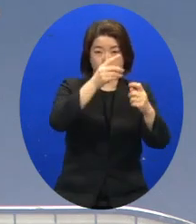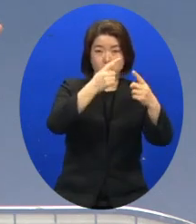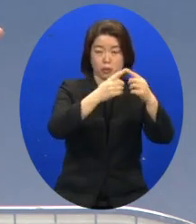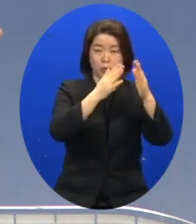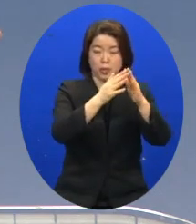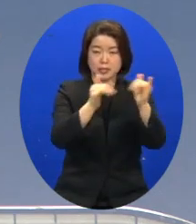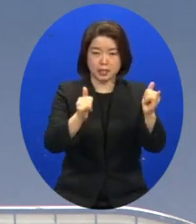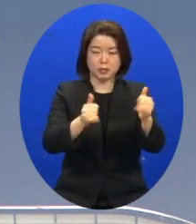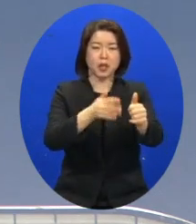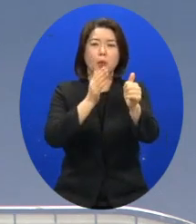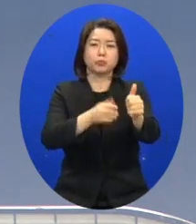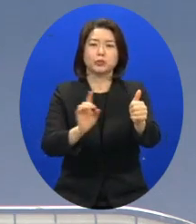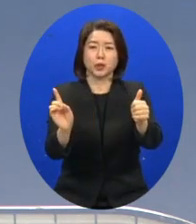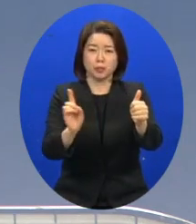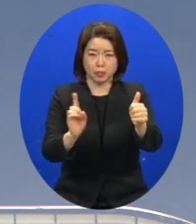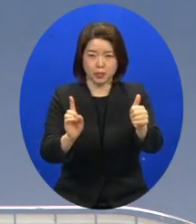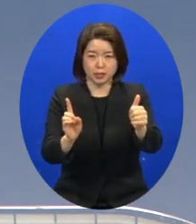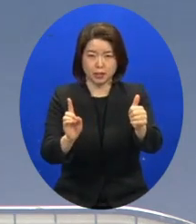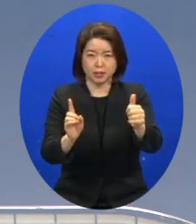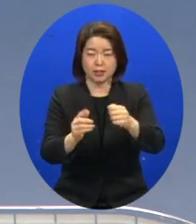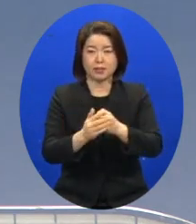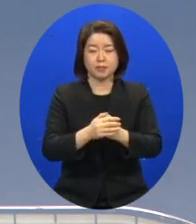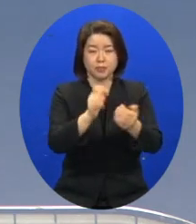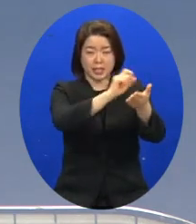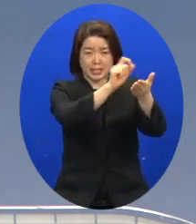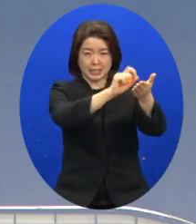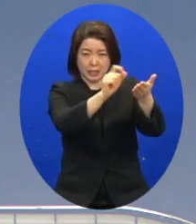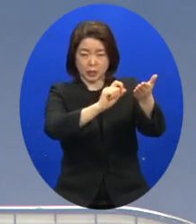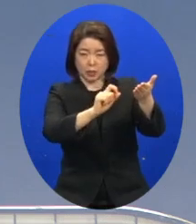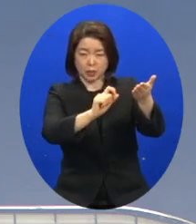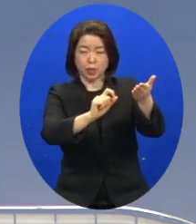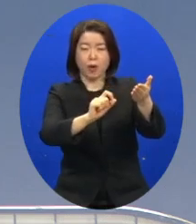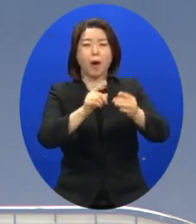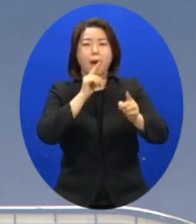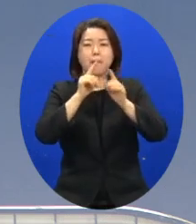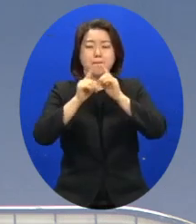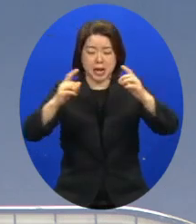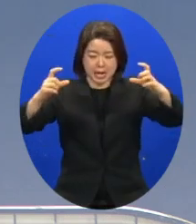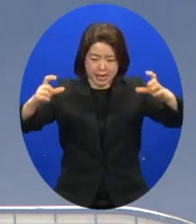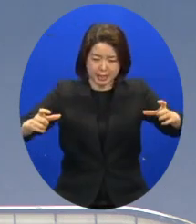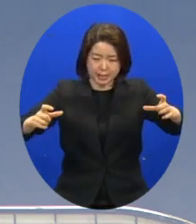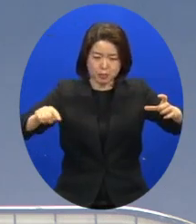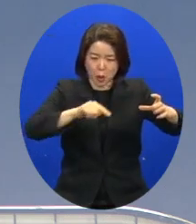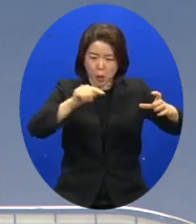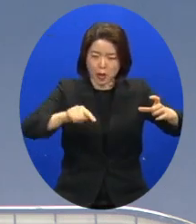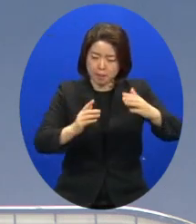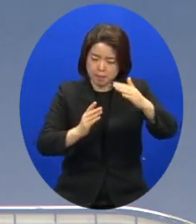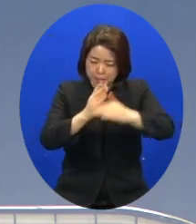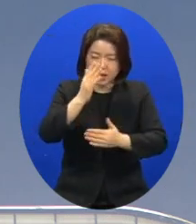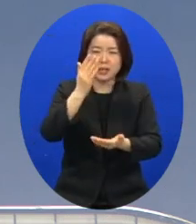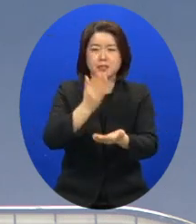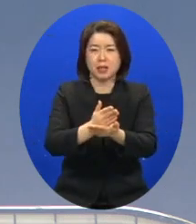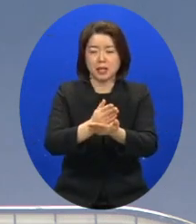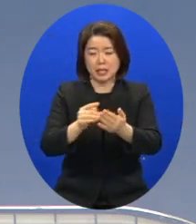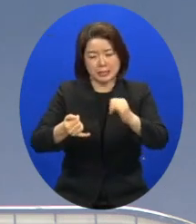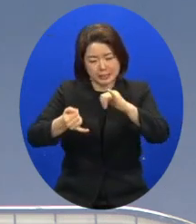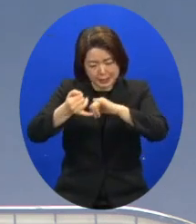권면하는 것이 기록된 말씀에 범위를 벗어나지 말라는 것입니다